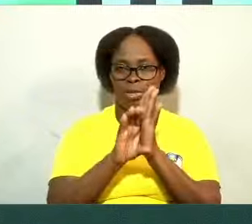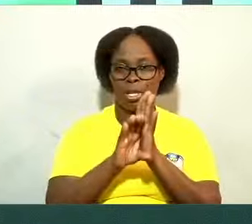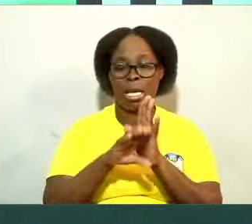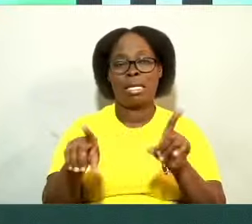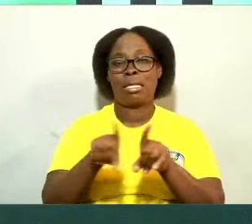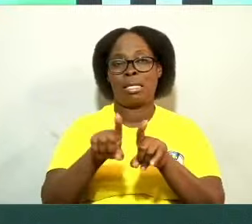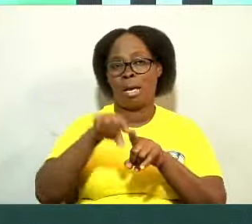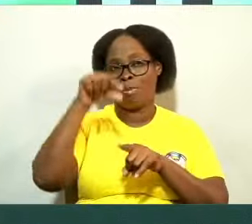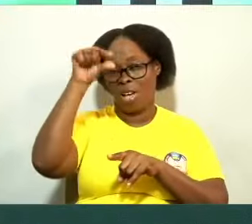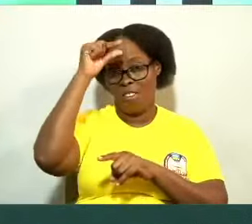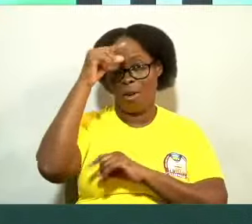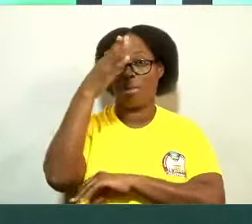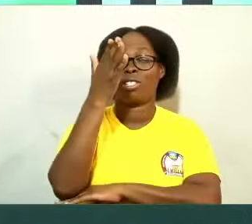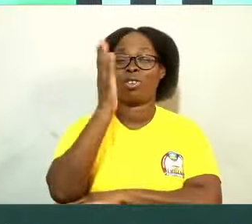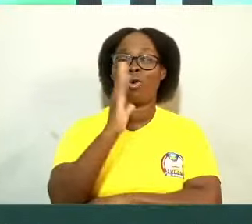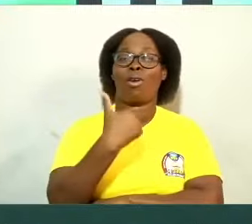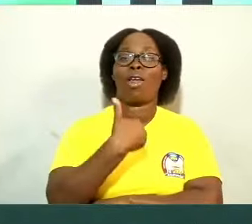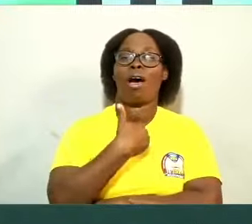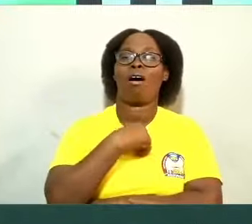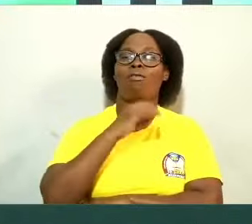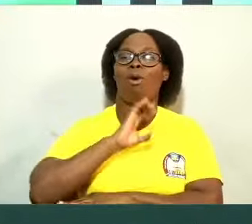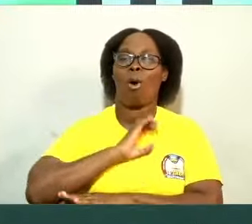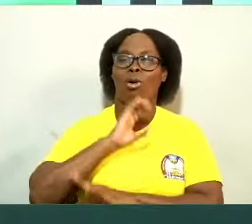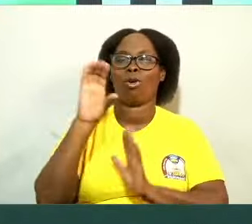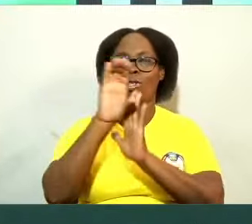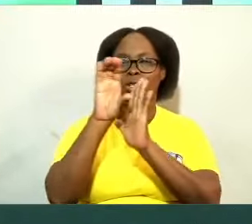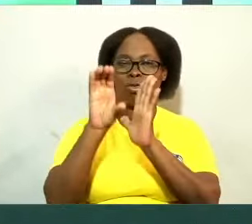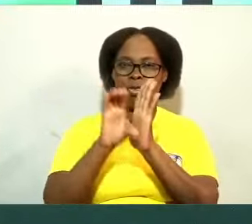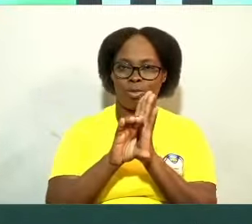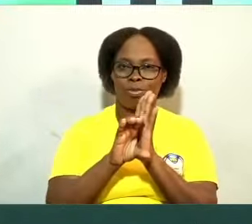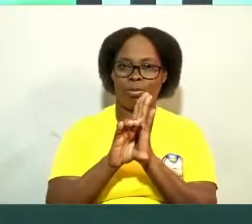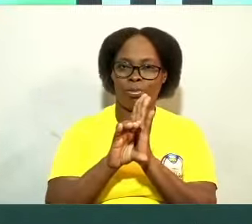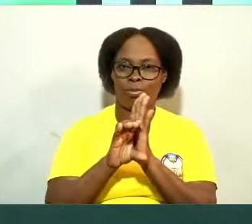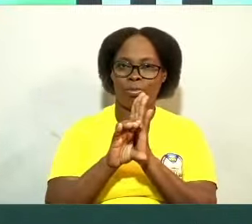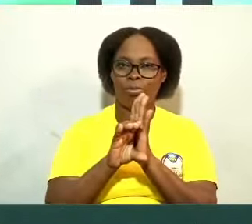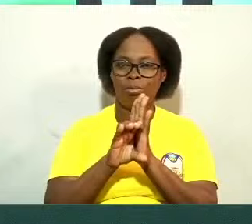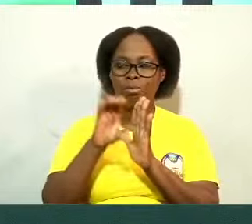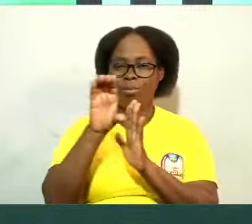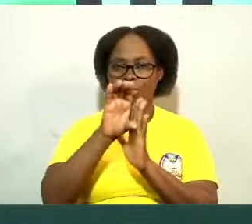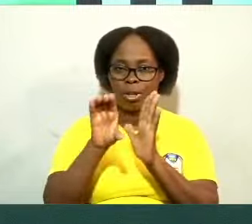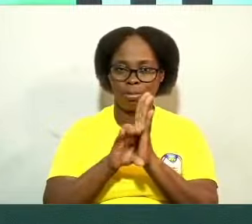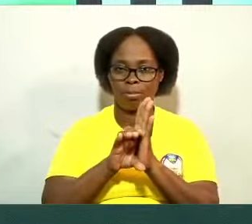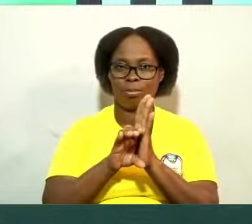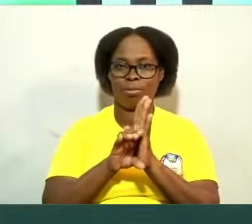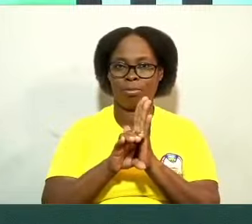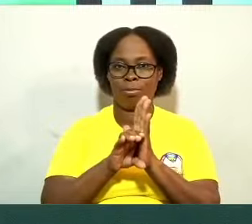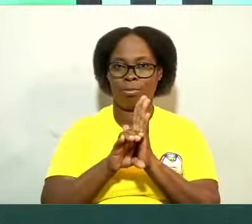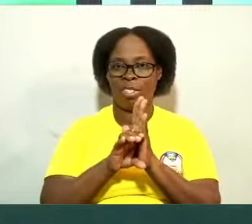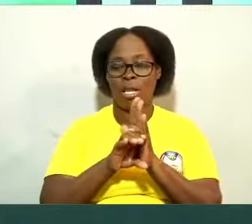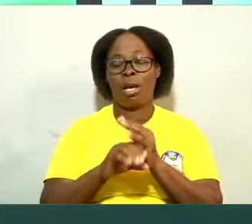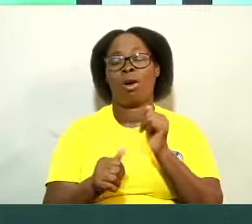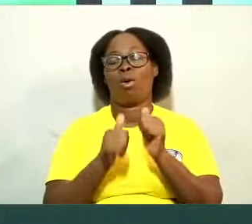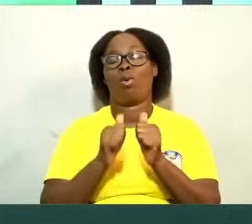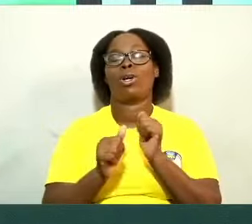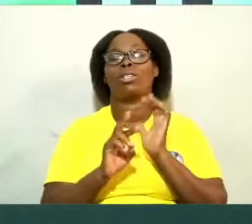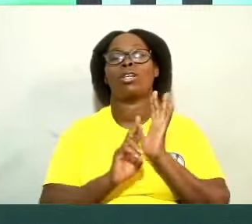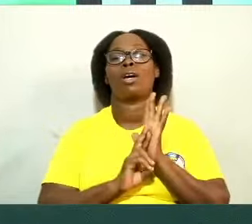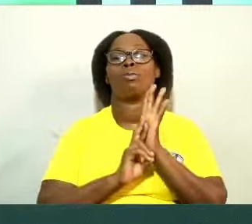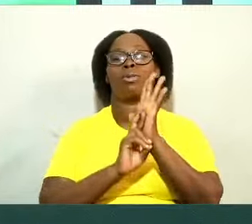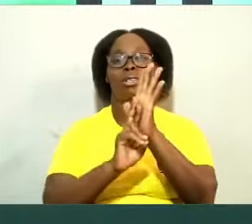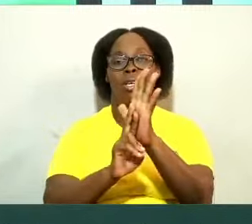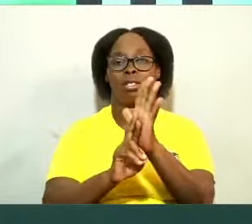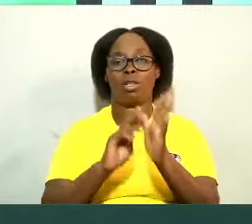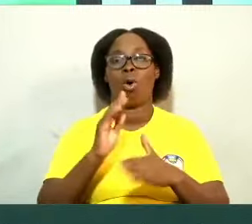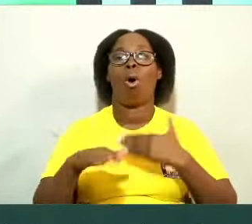Mungu ina katiba. Katiba ambayo inasimamia